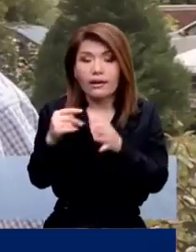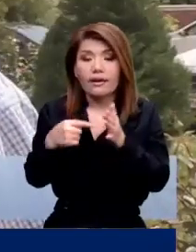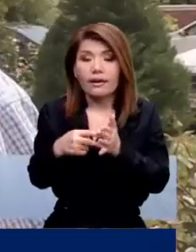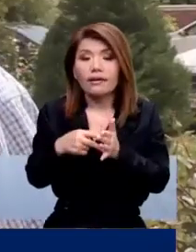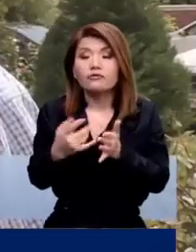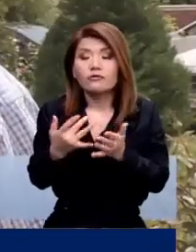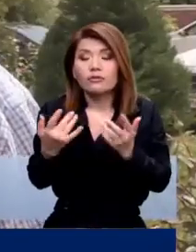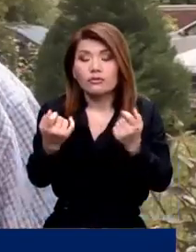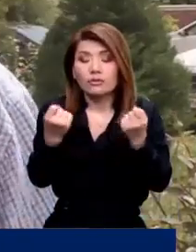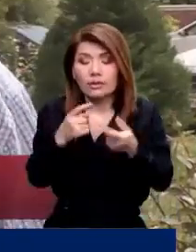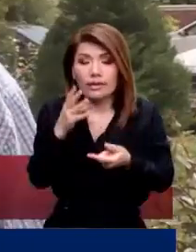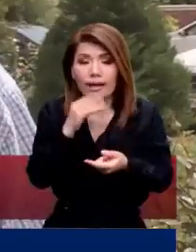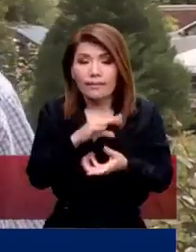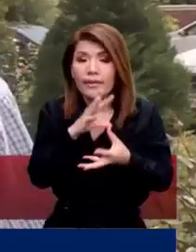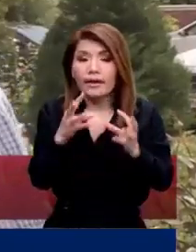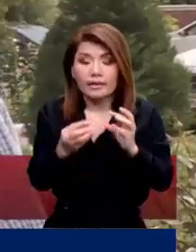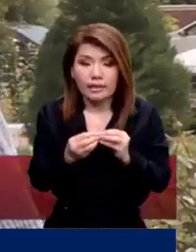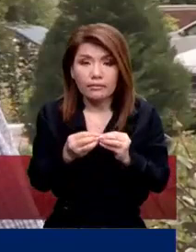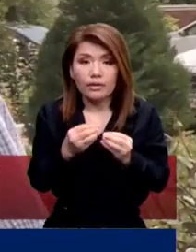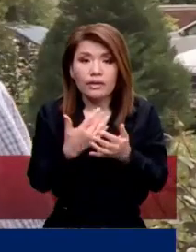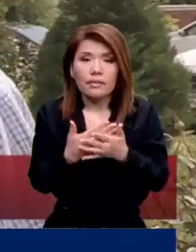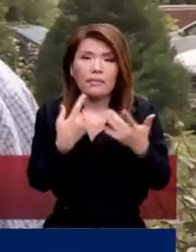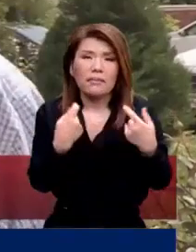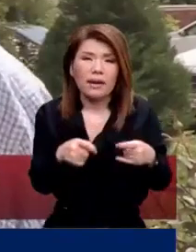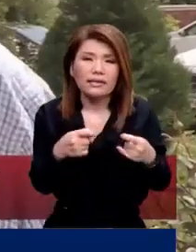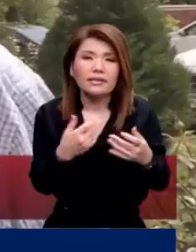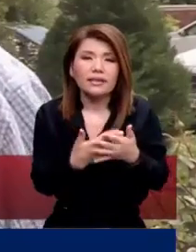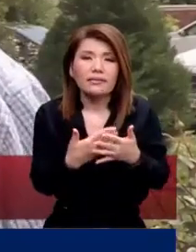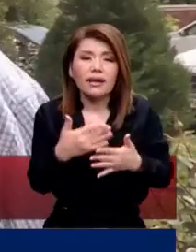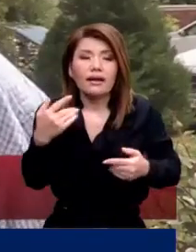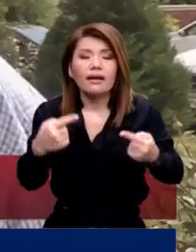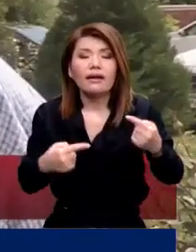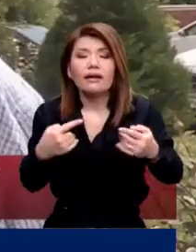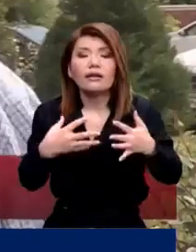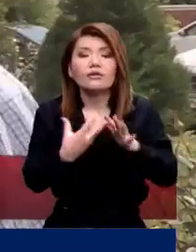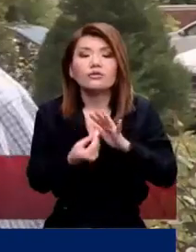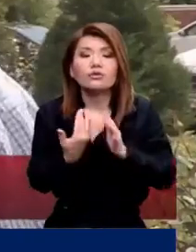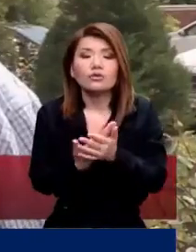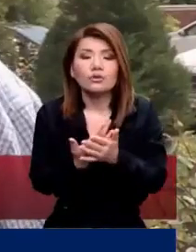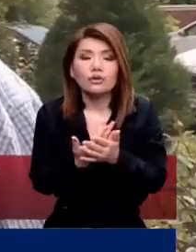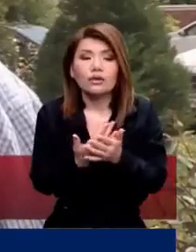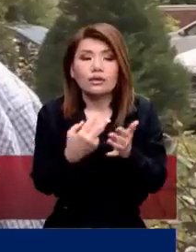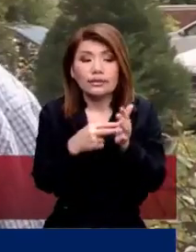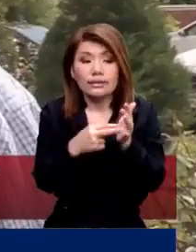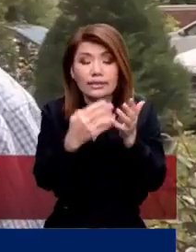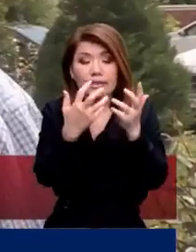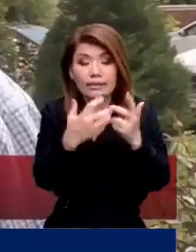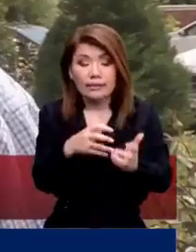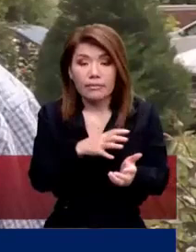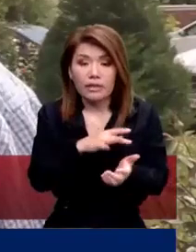болатын. А жалпы біз мына базардың базардағы нарықтың жағымен үш базардың несін алып отырмыз ғой. Солай